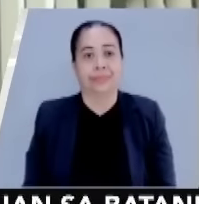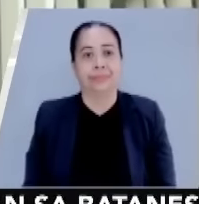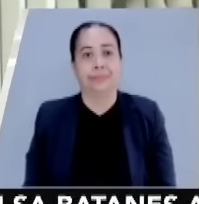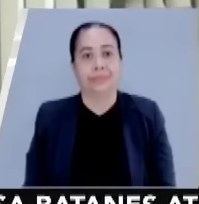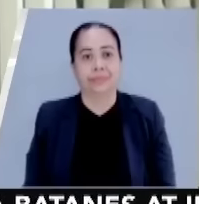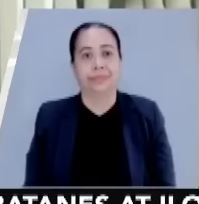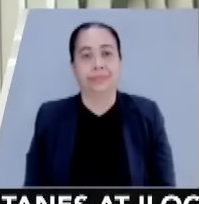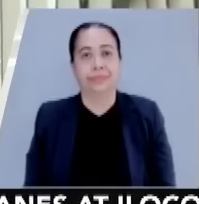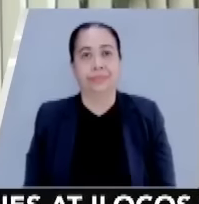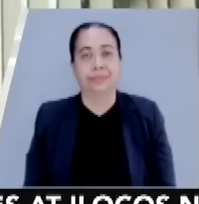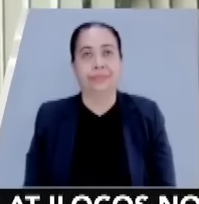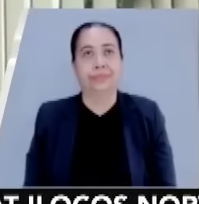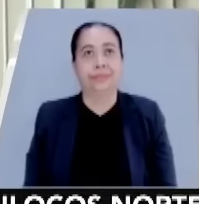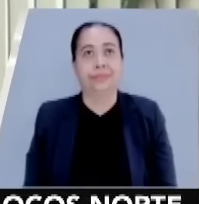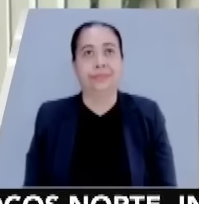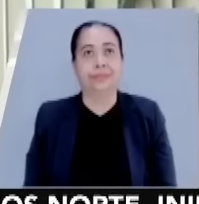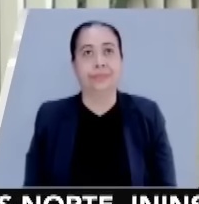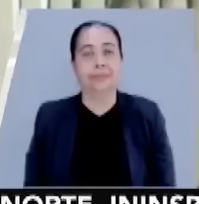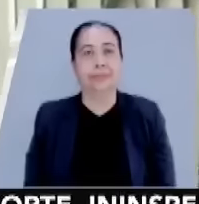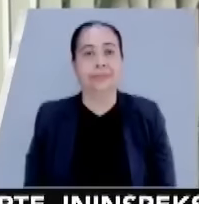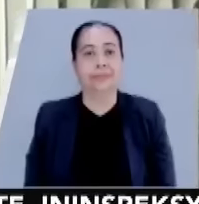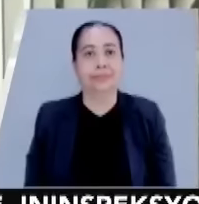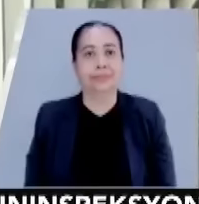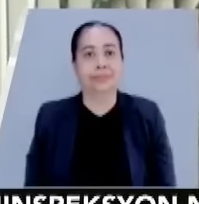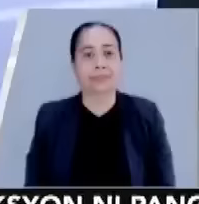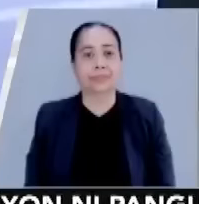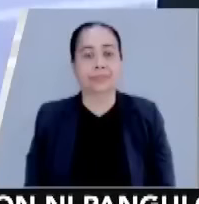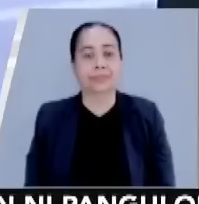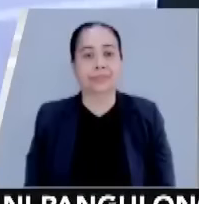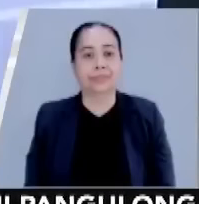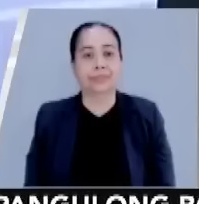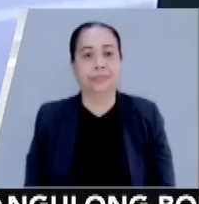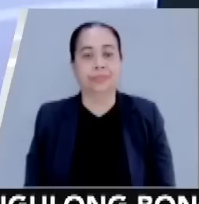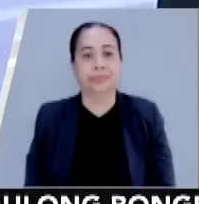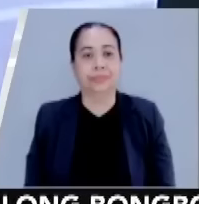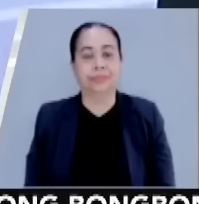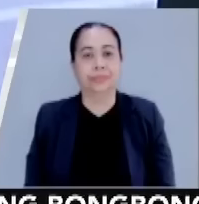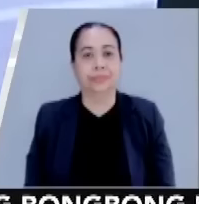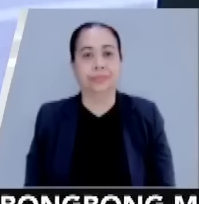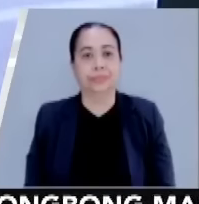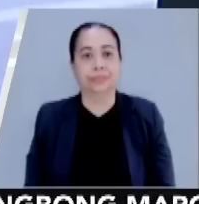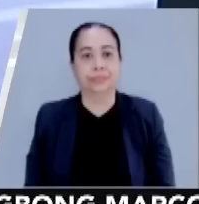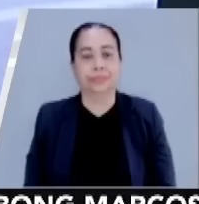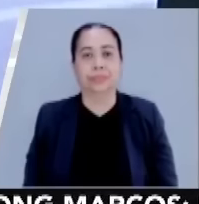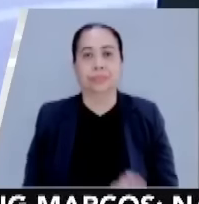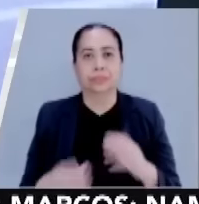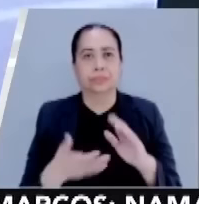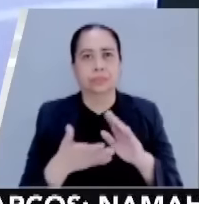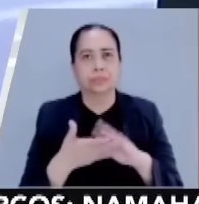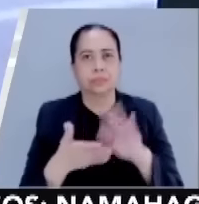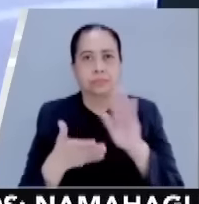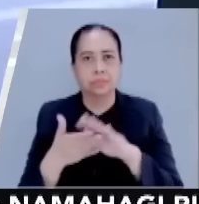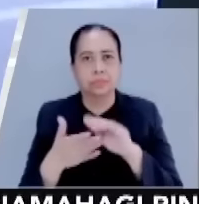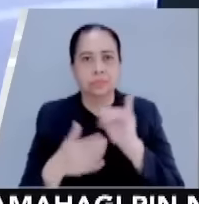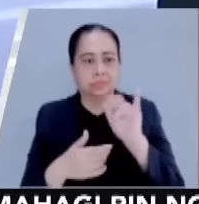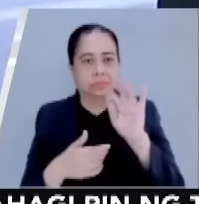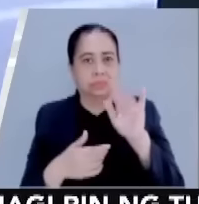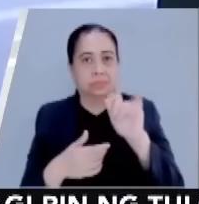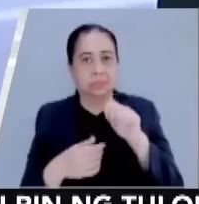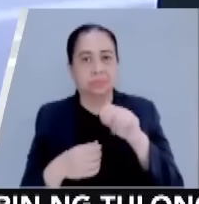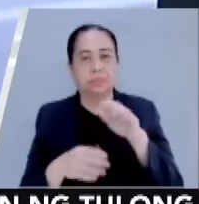Salazar, nakatutok 24 oras. Bumagal naman ang pagmahal ng mga bilihin o inflation nitong Setyembre.